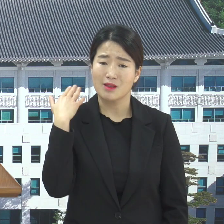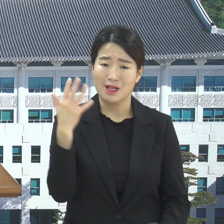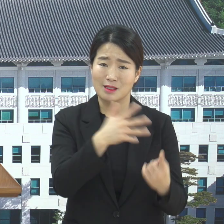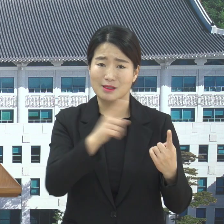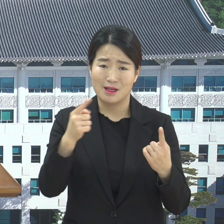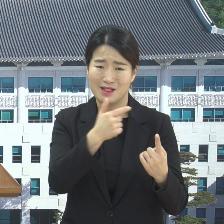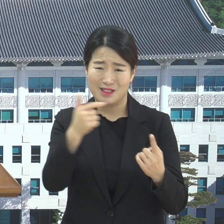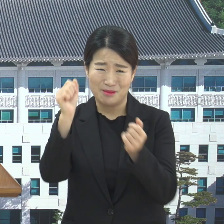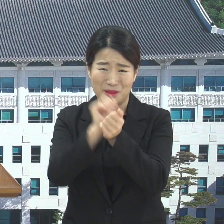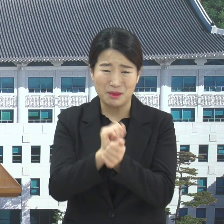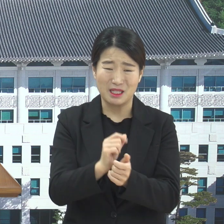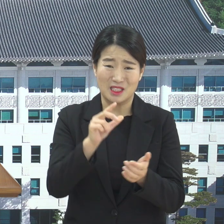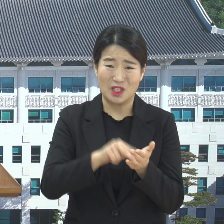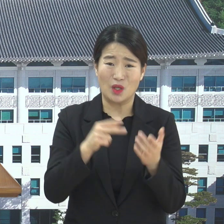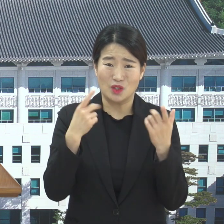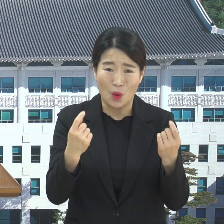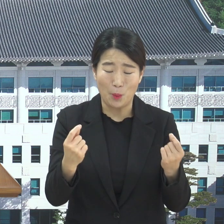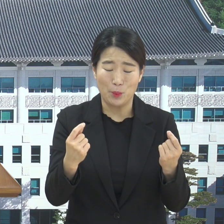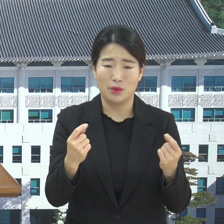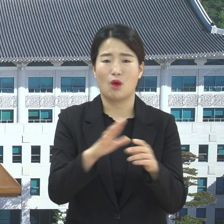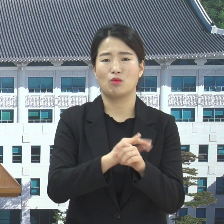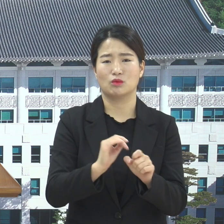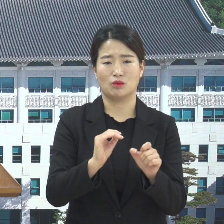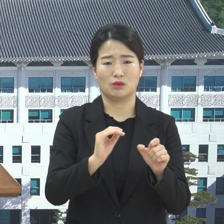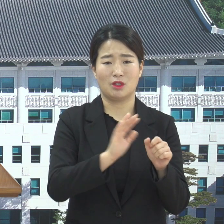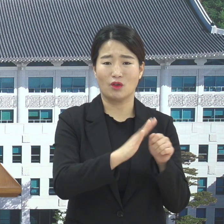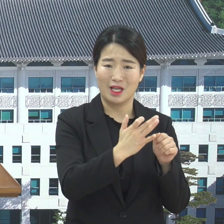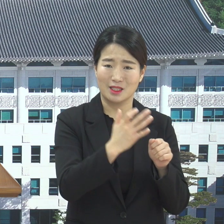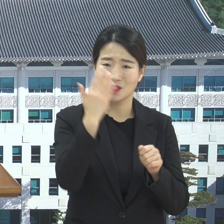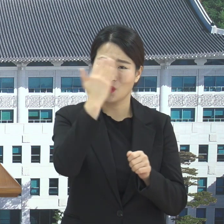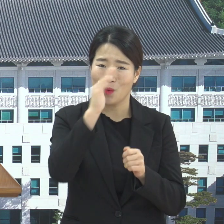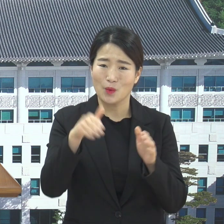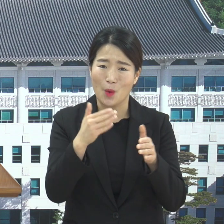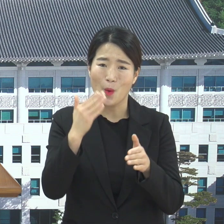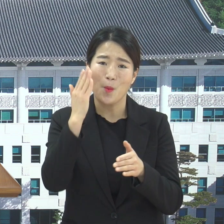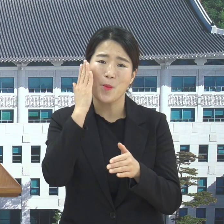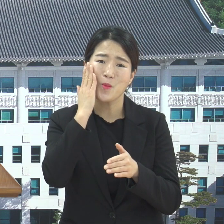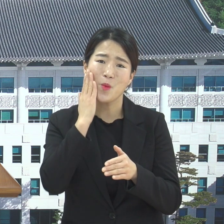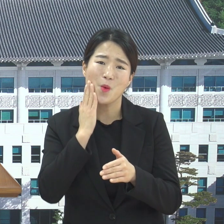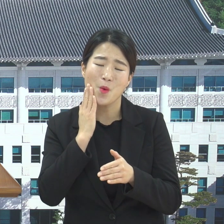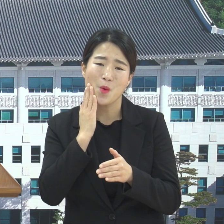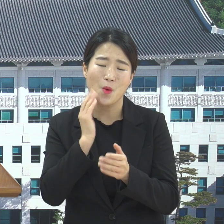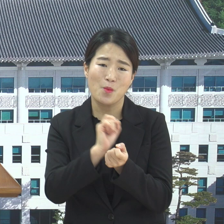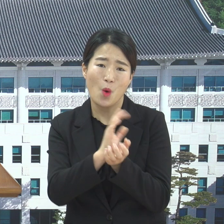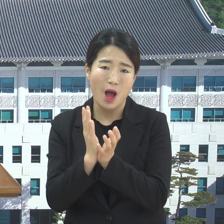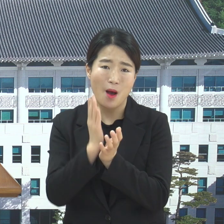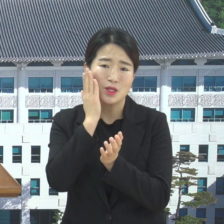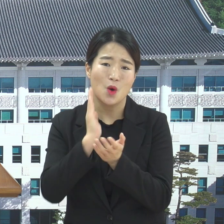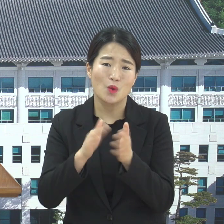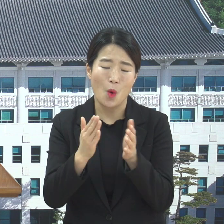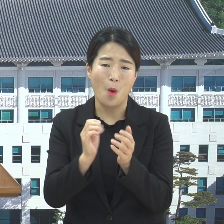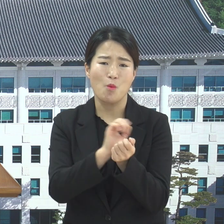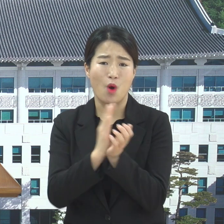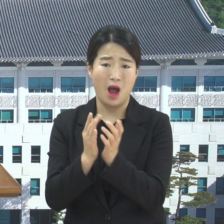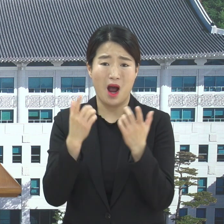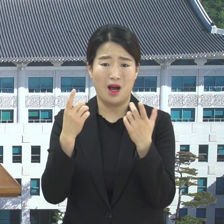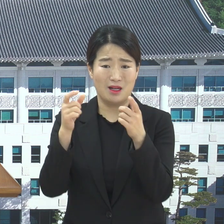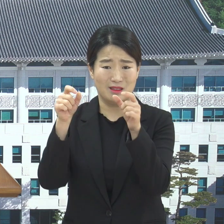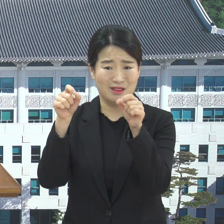1차 대유행 당시 경상, 청도, 봉화 등에서 집단 감염이 발생해 큰 피해가